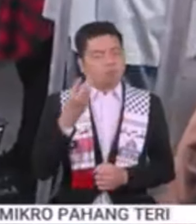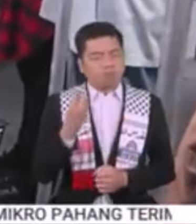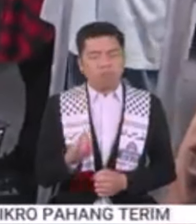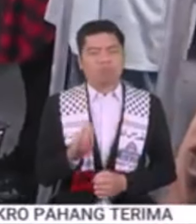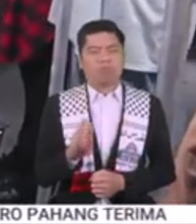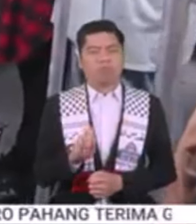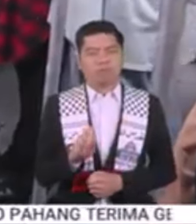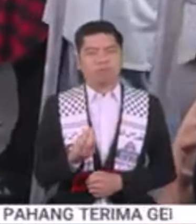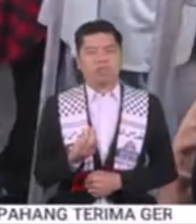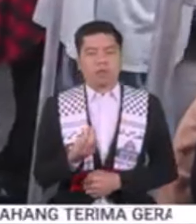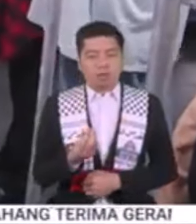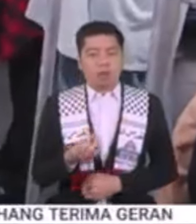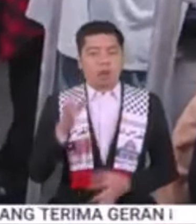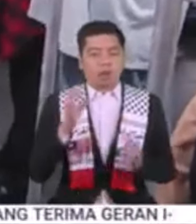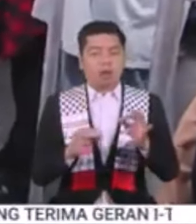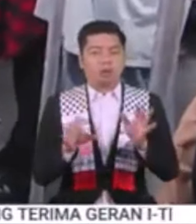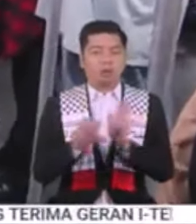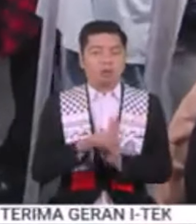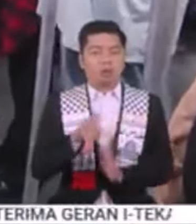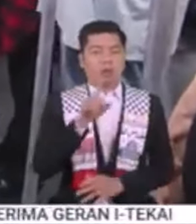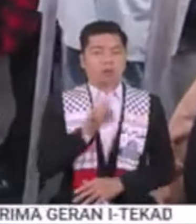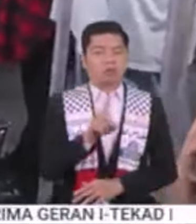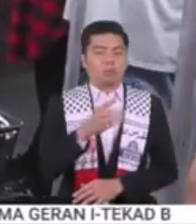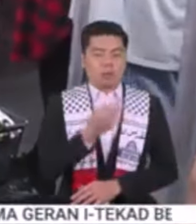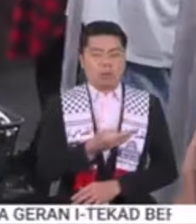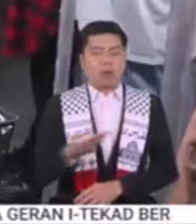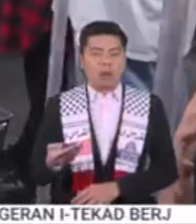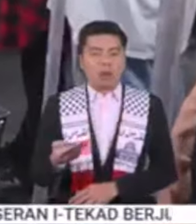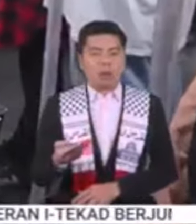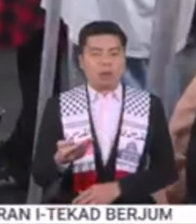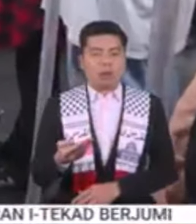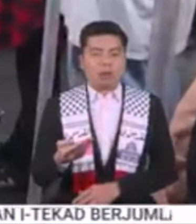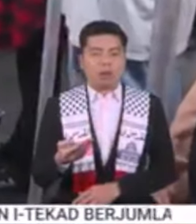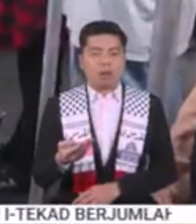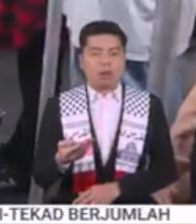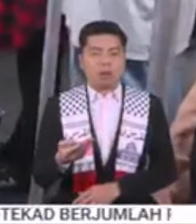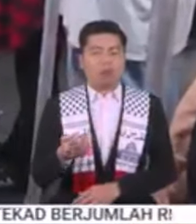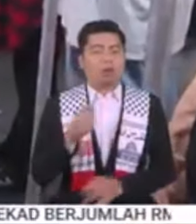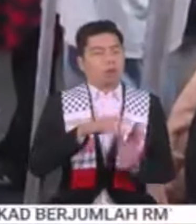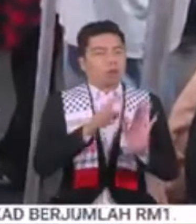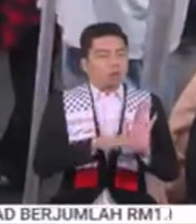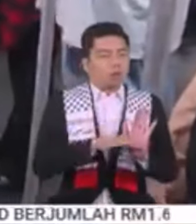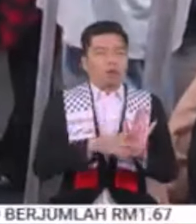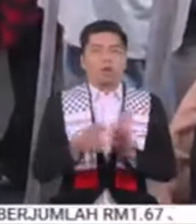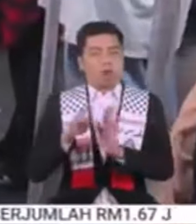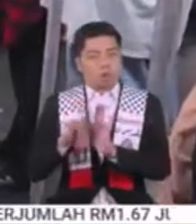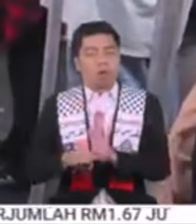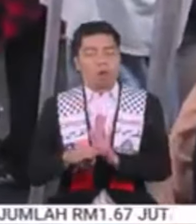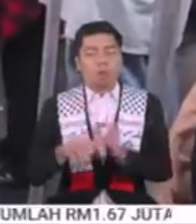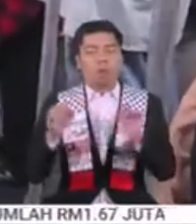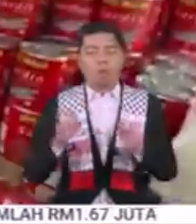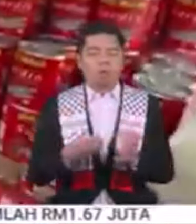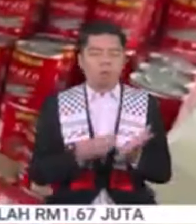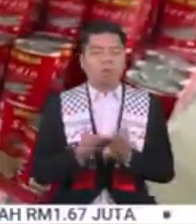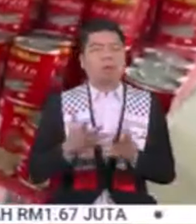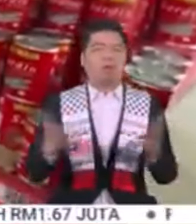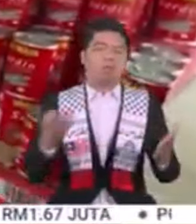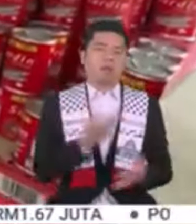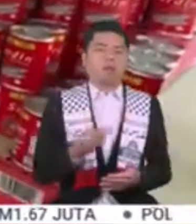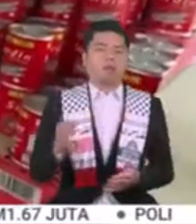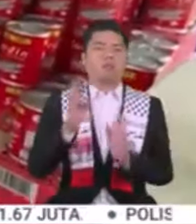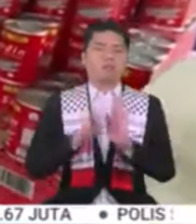murahlah. Yeah. Kalau dah satu barang tu banyak ni apa macam harga ni murah, ni barang ni lagi murah, mana banyak kita dapat yang murah kan.